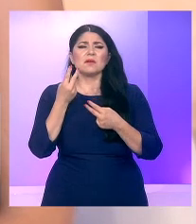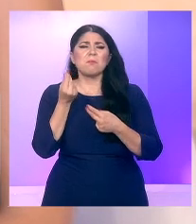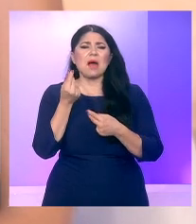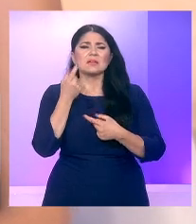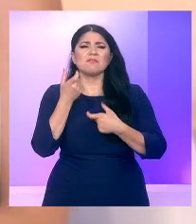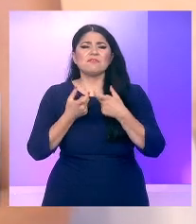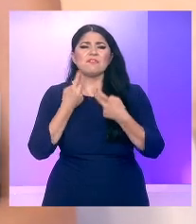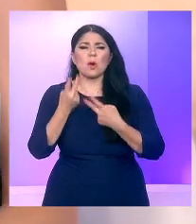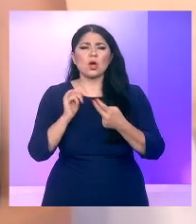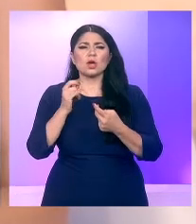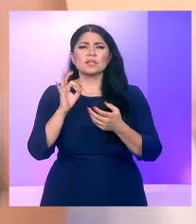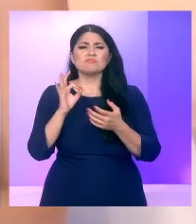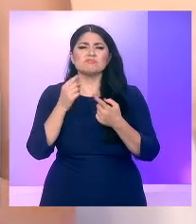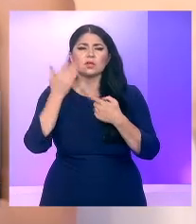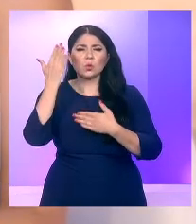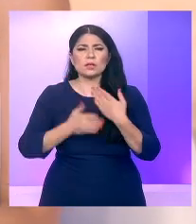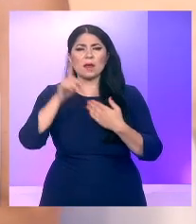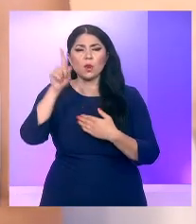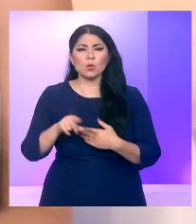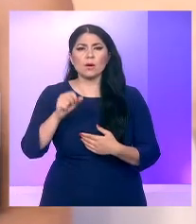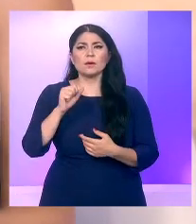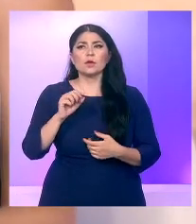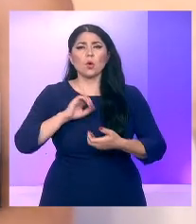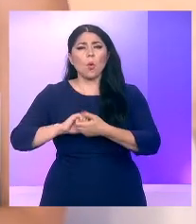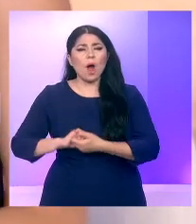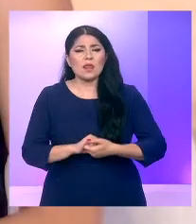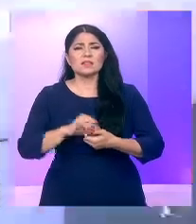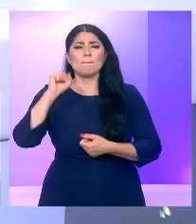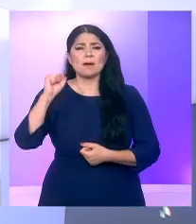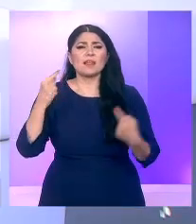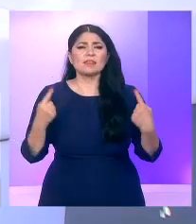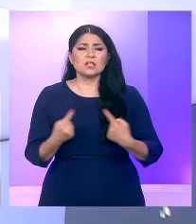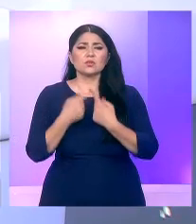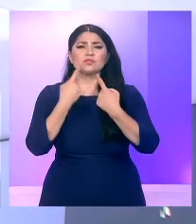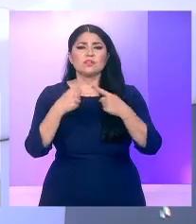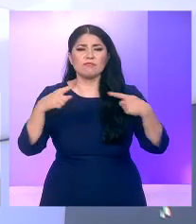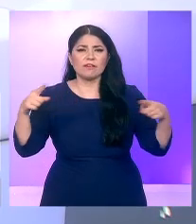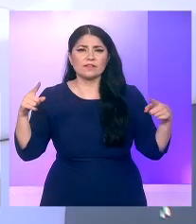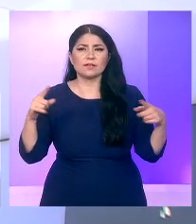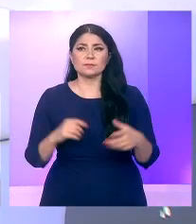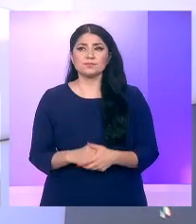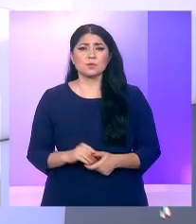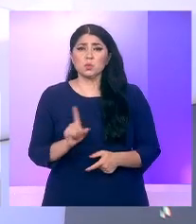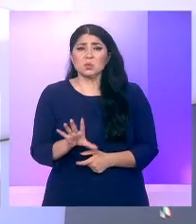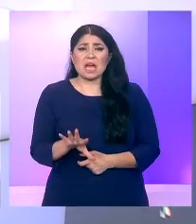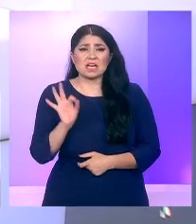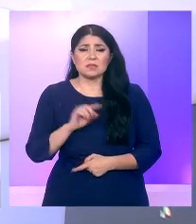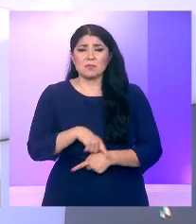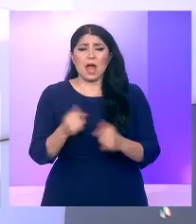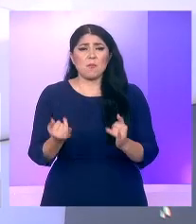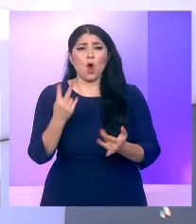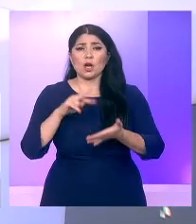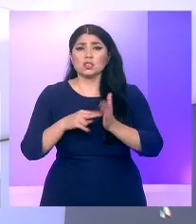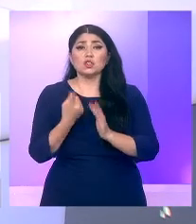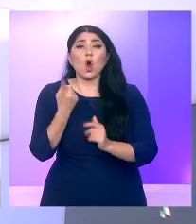luni, de la un partid, de la altul, coaliția, discuții, tensiuni și așa mai departe. Cert este că nu s-a găsit până acum o rezolvare